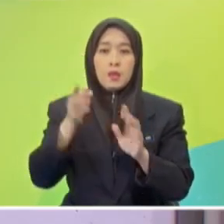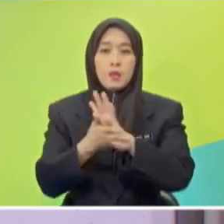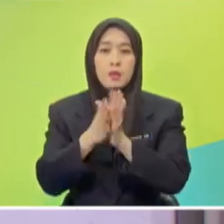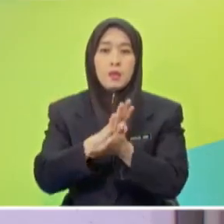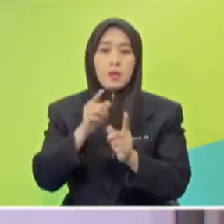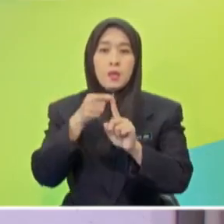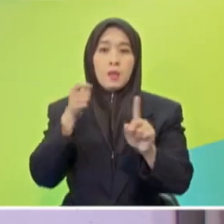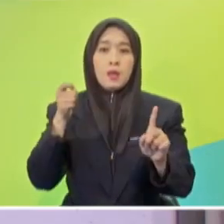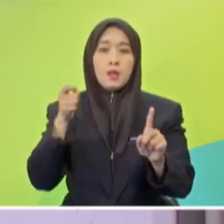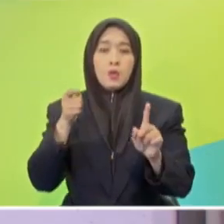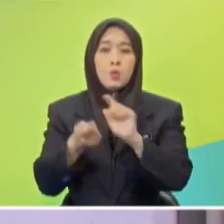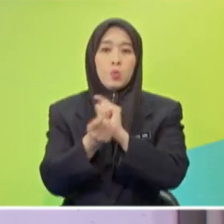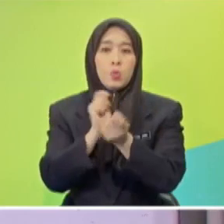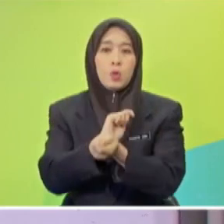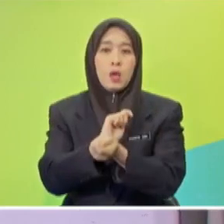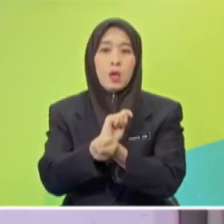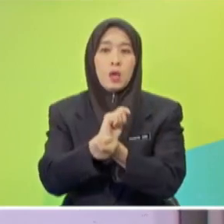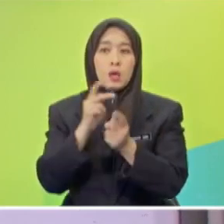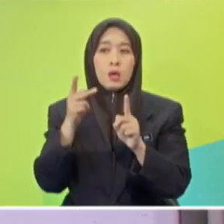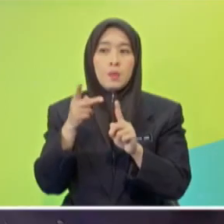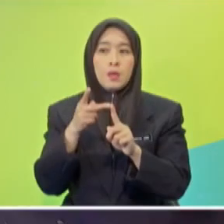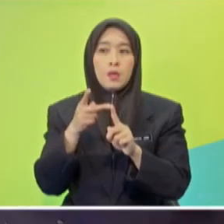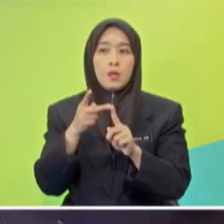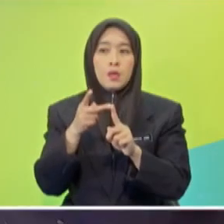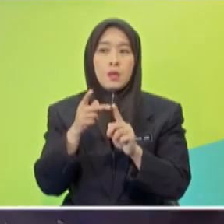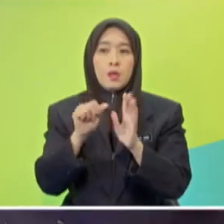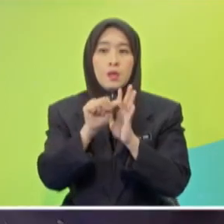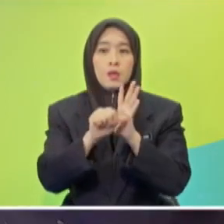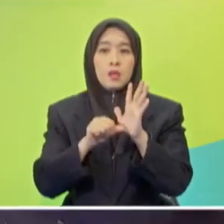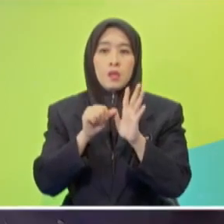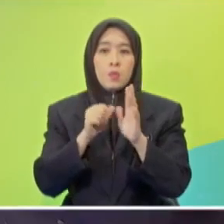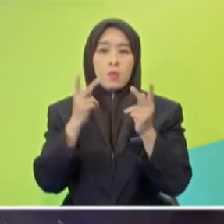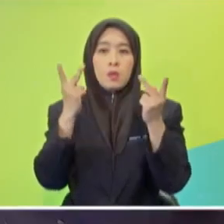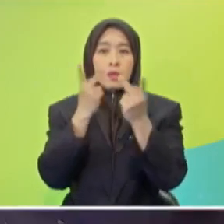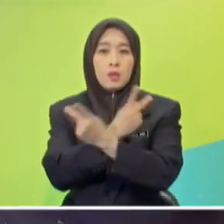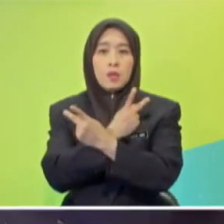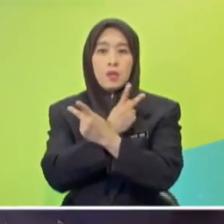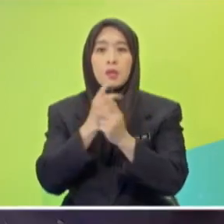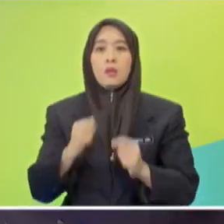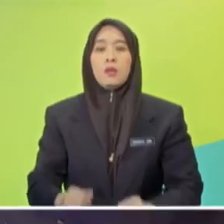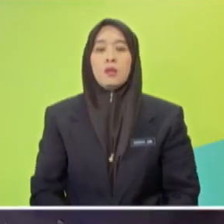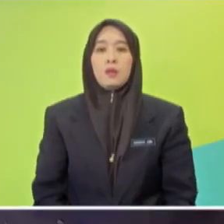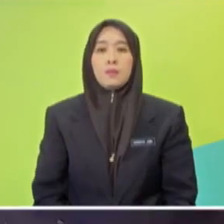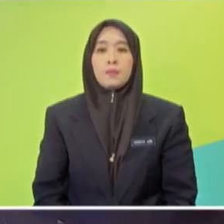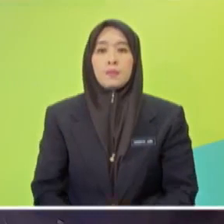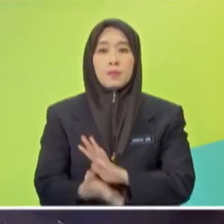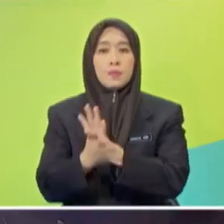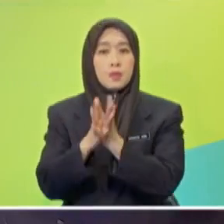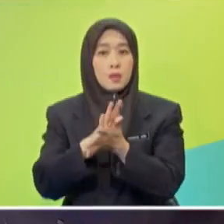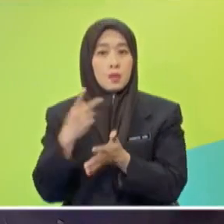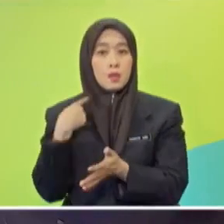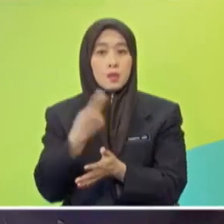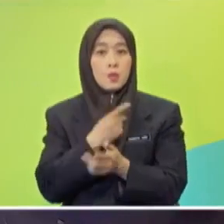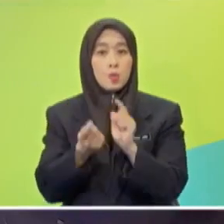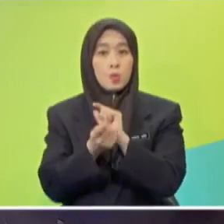daripada itu kita kena tukang kepada simbol darah simbol darah Oke jadi kita tidak